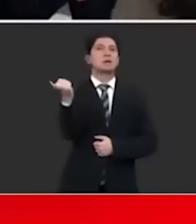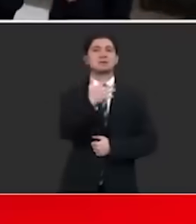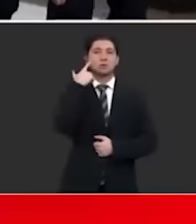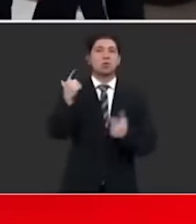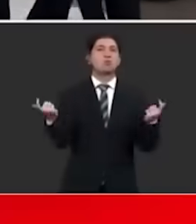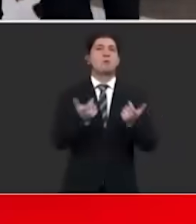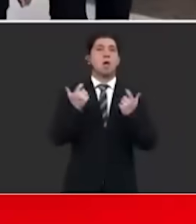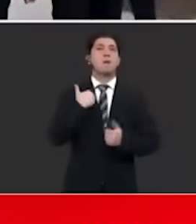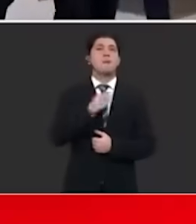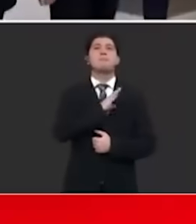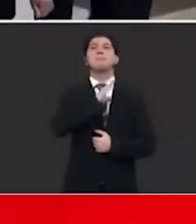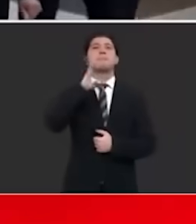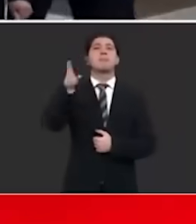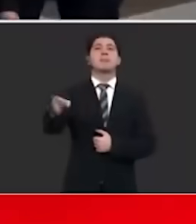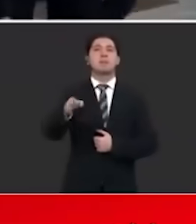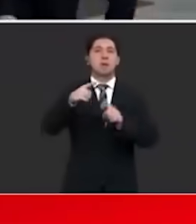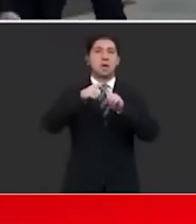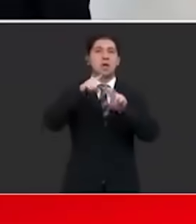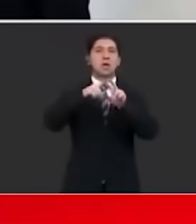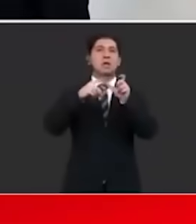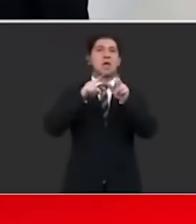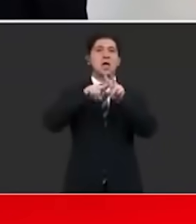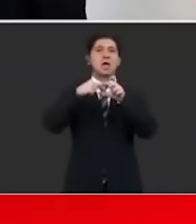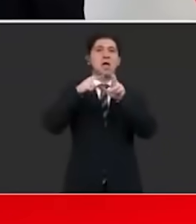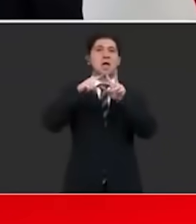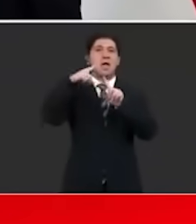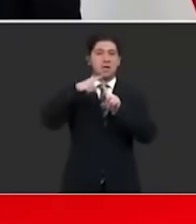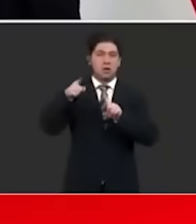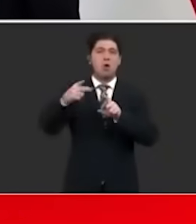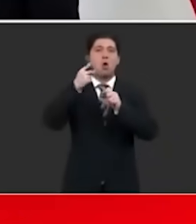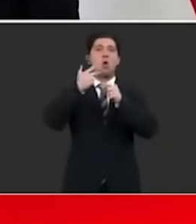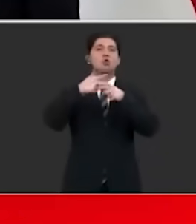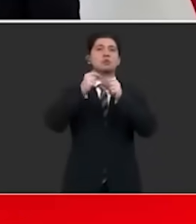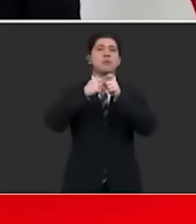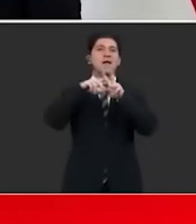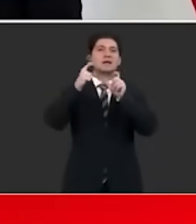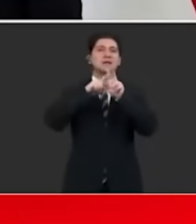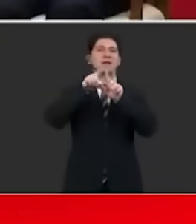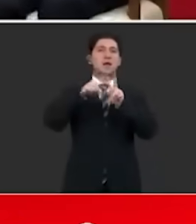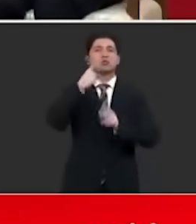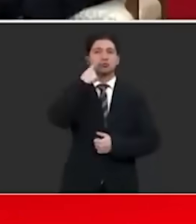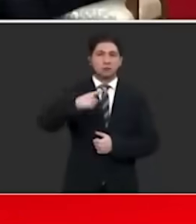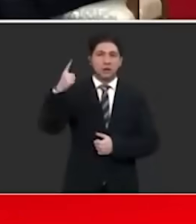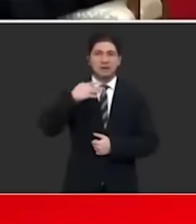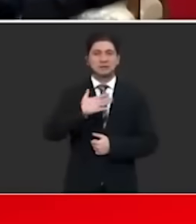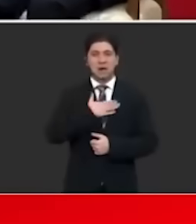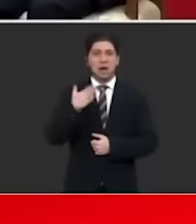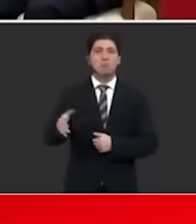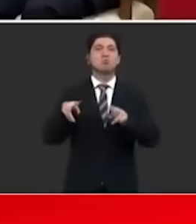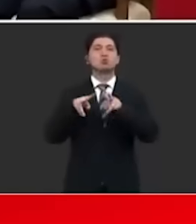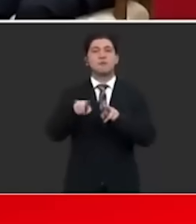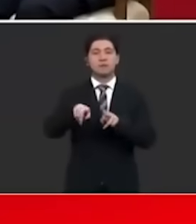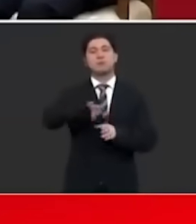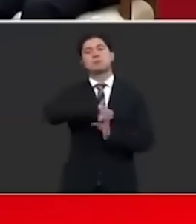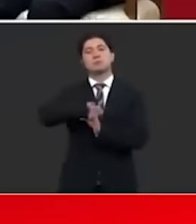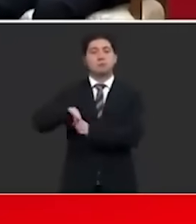vesilesiyle gittiğimiz Taşkent'te Özbekistan Cumhurbaşkanı Sayın Mirzoyev'in yanı sıra